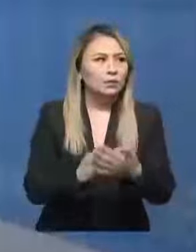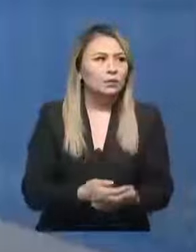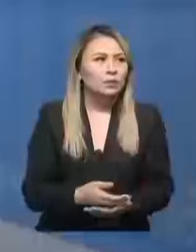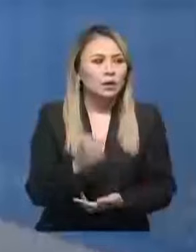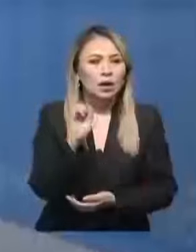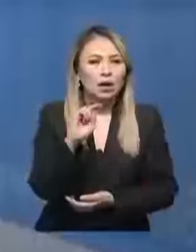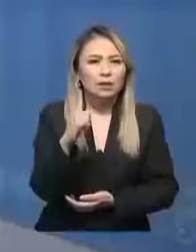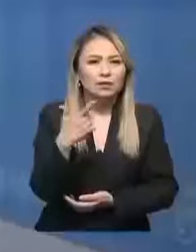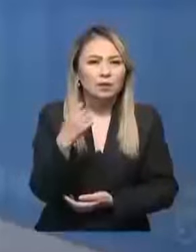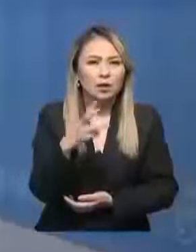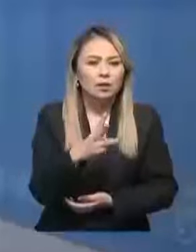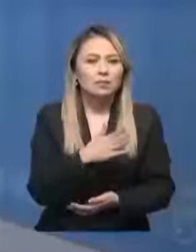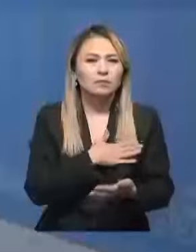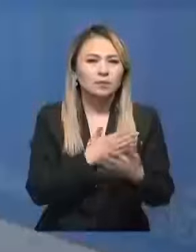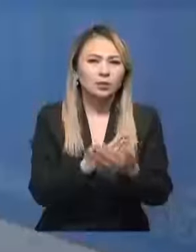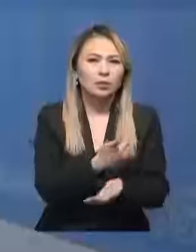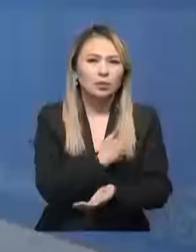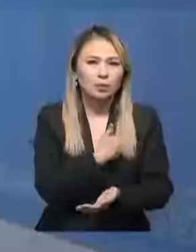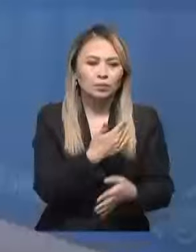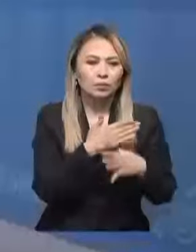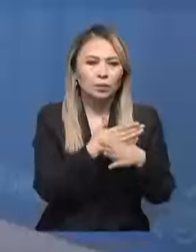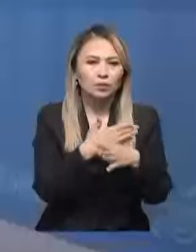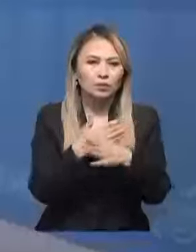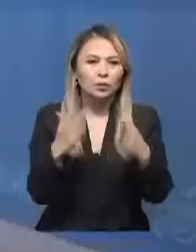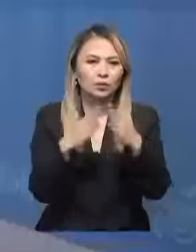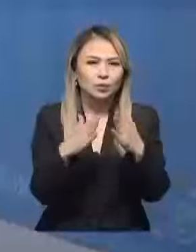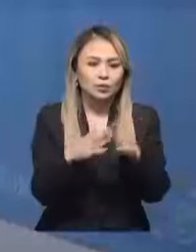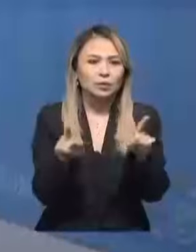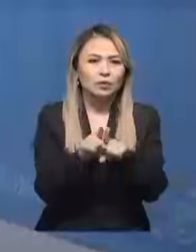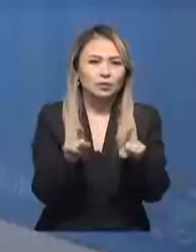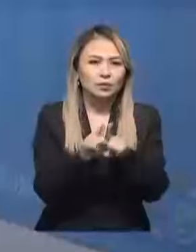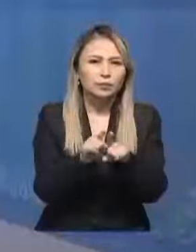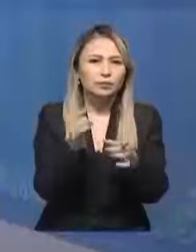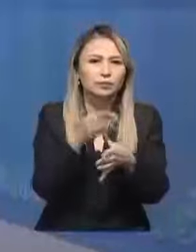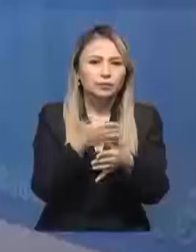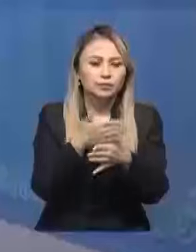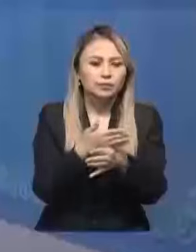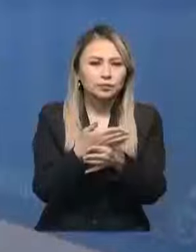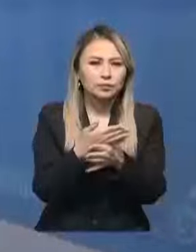өзі мінезі сондай, елге көмектесем дейді, үйде де маған көмектесем дейді.